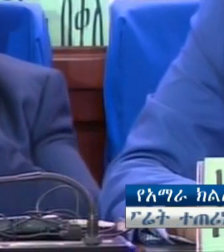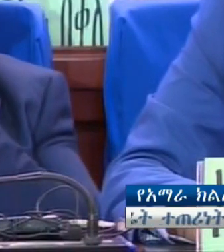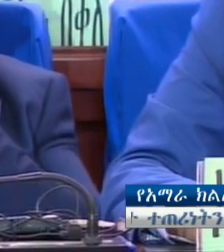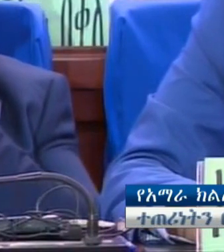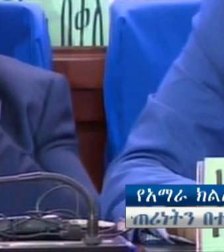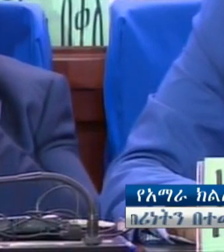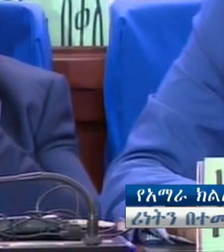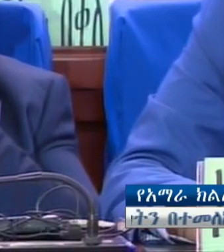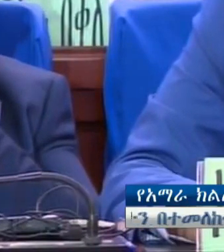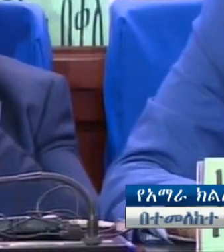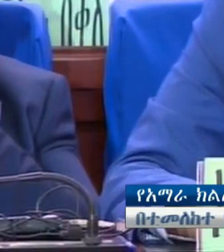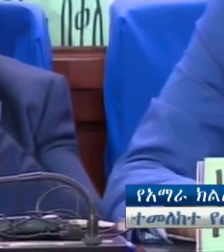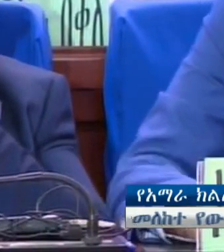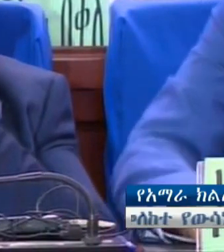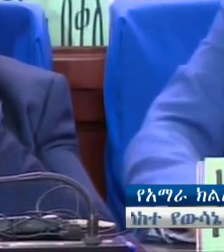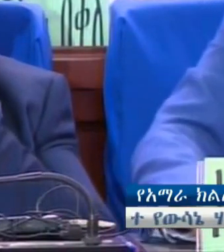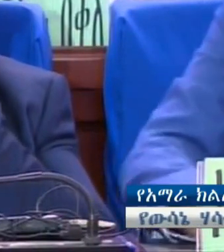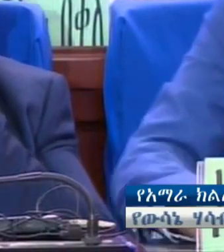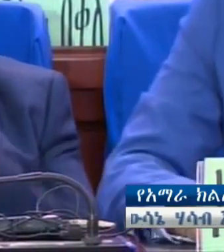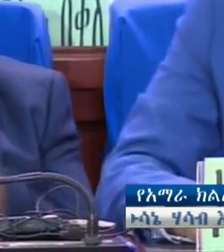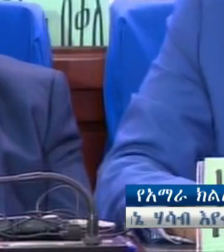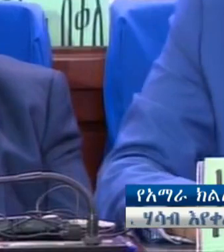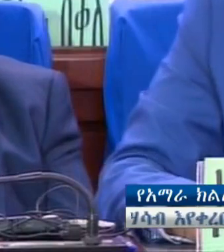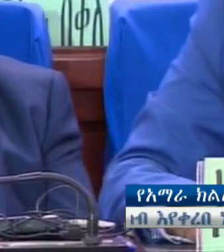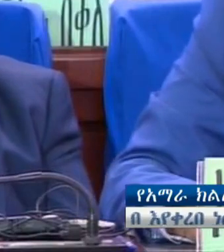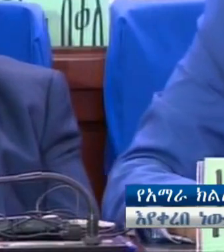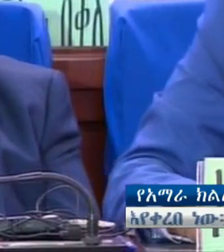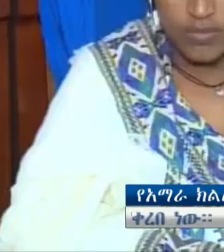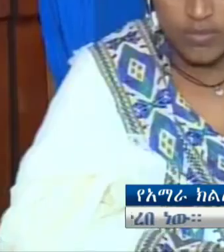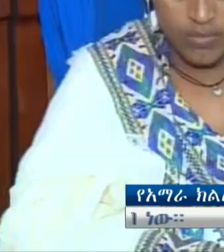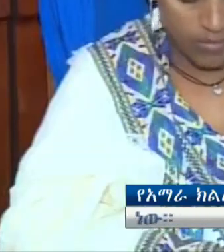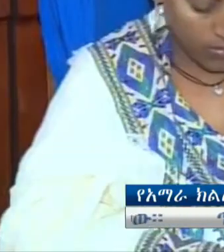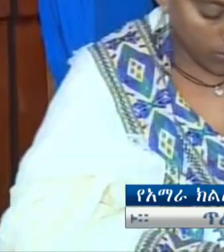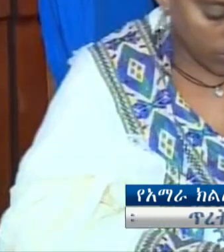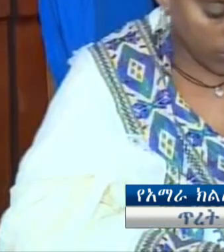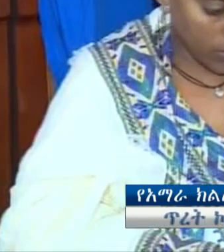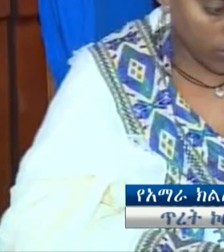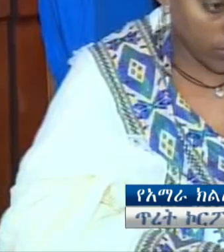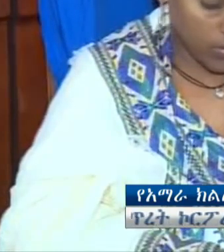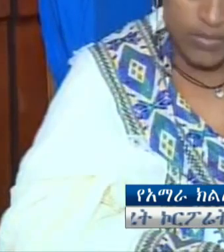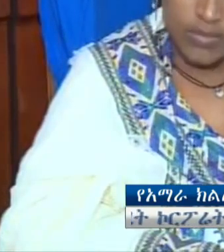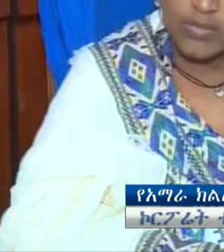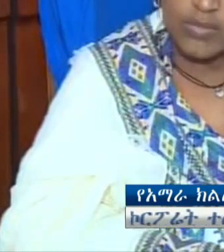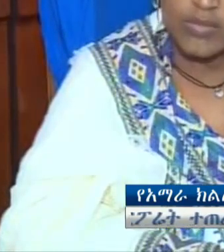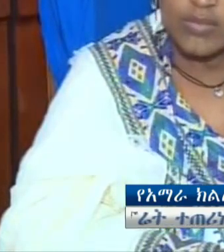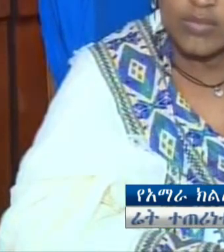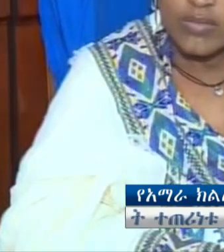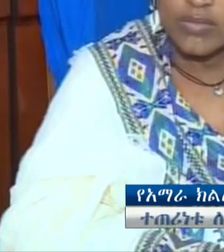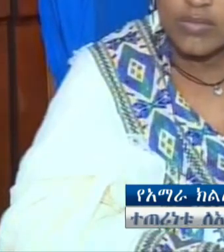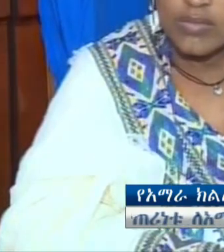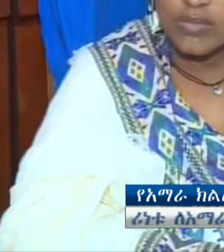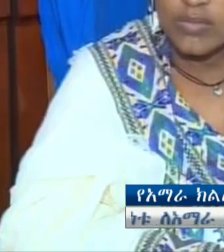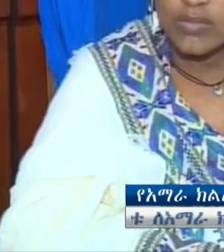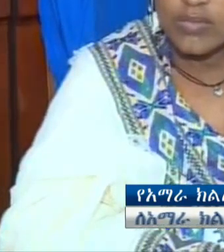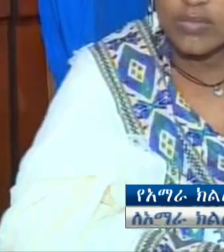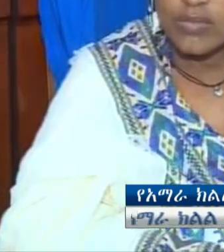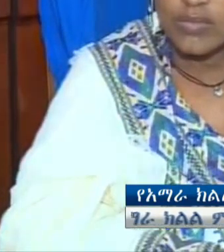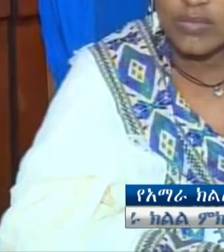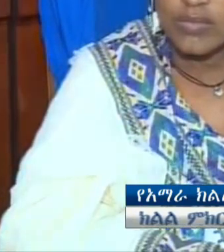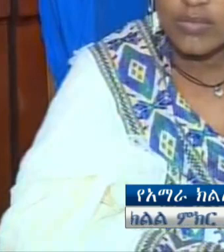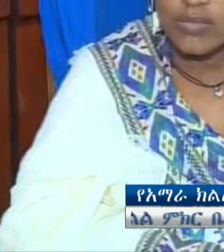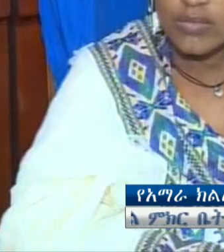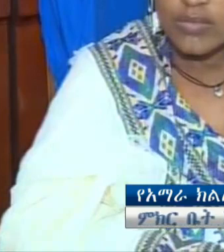ርዕሰ መስተዳደር የህግ አማካሪ፣ የክልሉ ምክር ቤት የህግ ጉዳዮች አማካሪና የህግ ፍትህ አስተዳደር ጉዳዮች ቋሚ ኮሚቴ